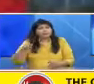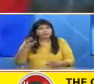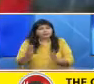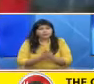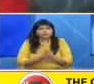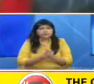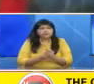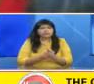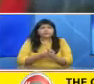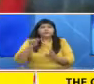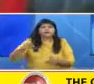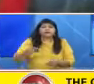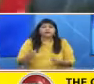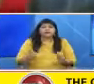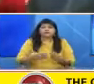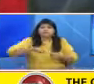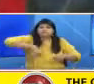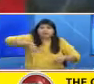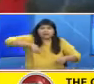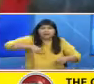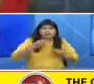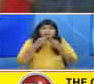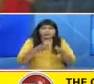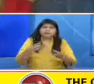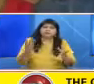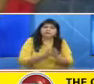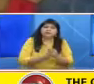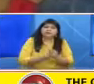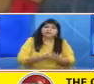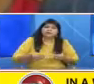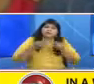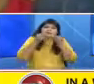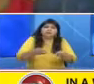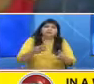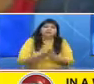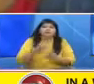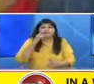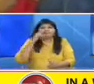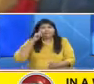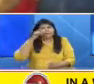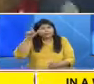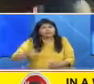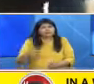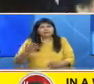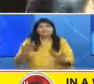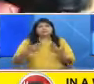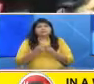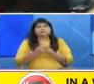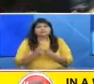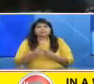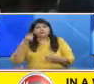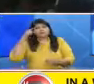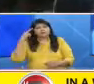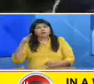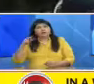लिए गर्म भोजन बनाने में किया जाता है। इसमें दान करने वाला व्यक्ति एक प्रकार से